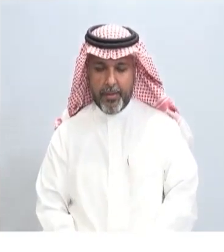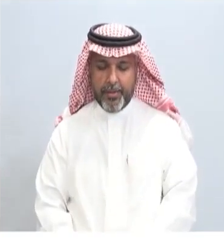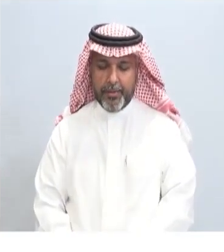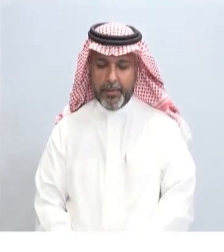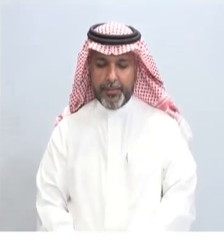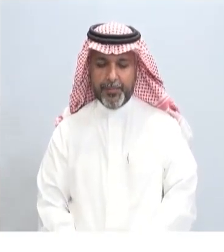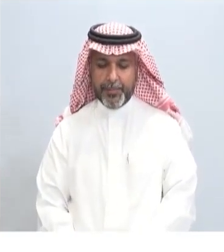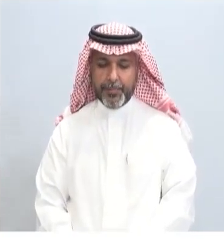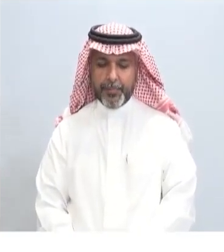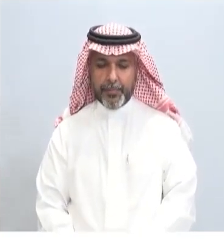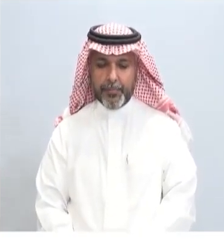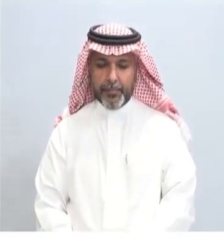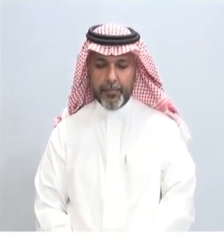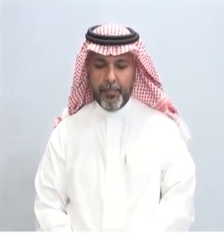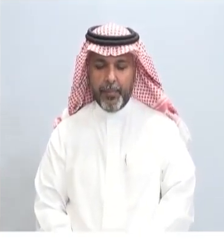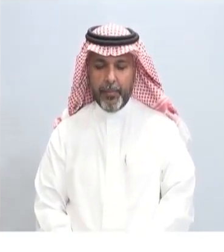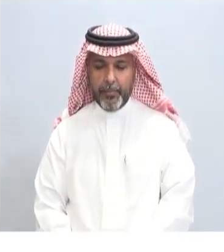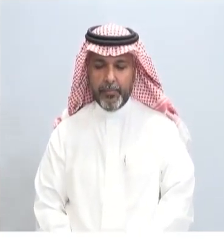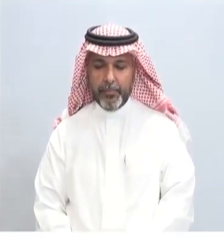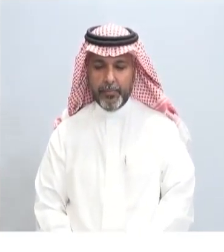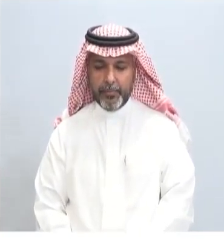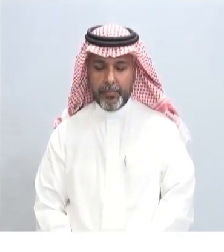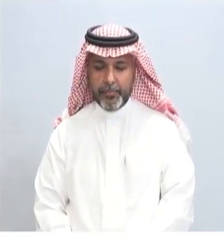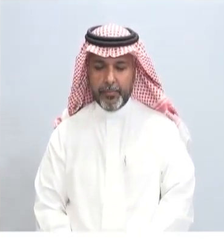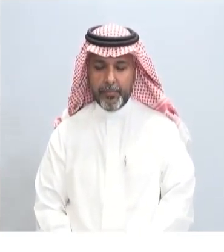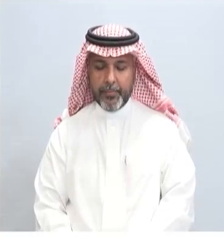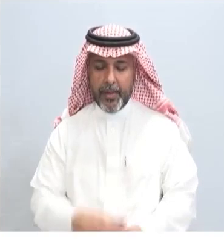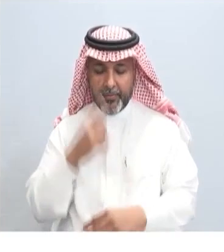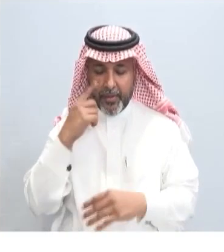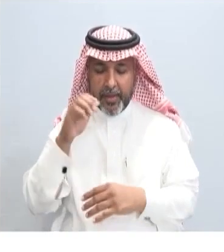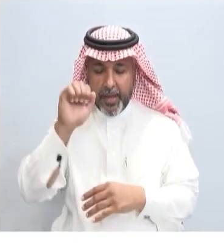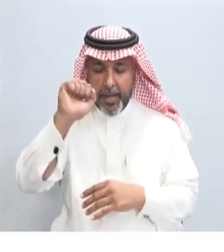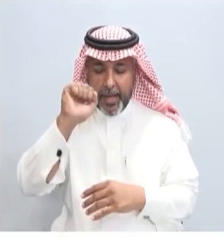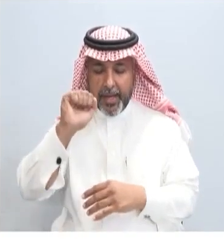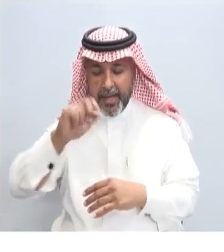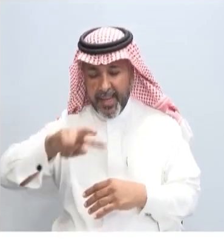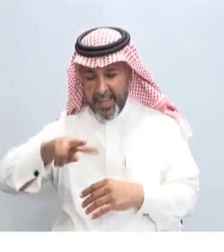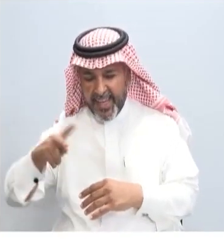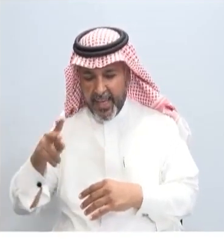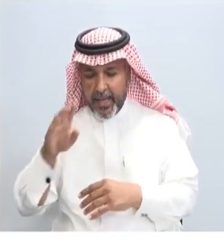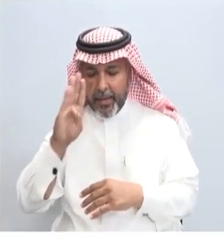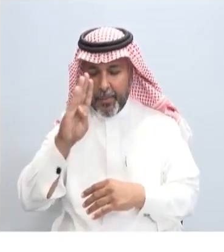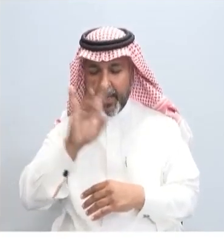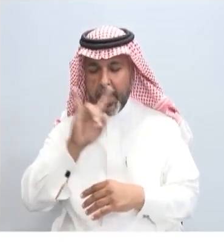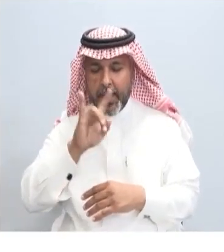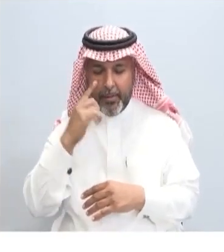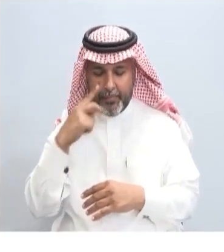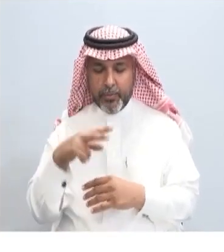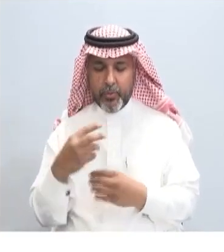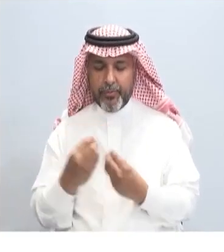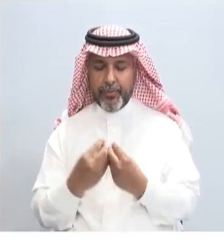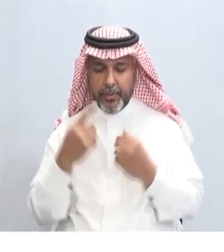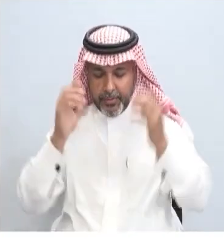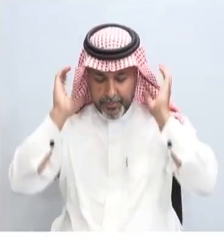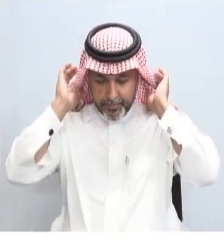واحده والاخرى فبالتالي اذا كانت ال a لا تؤثر في البي فتكون الحادثتين مستقلتين واذا كانت الا